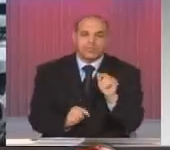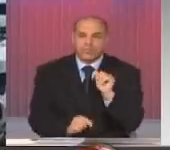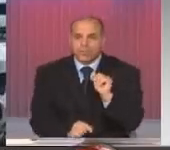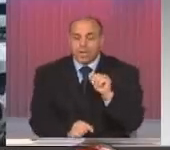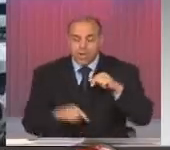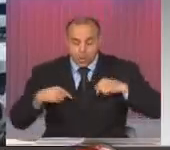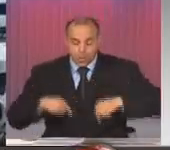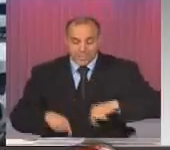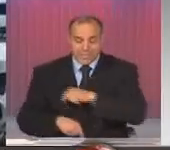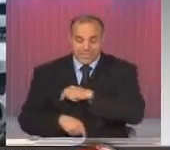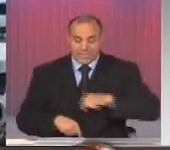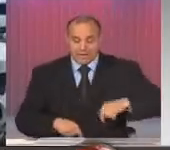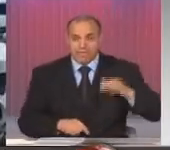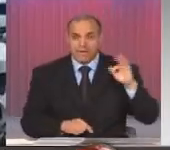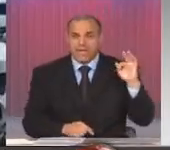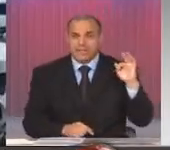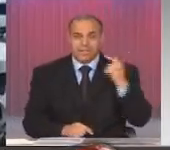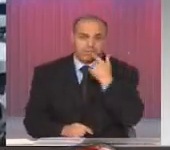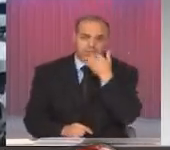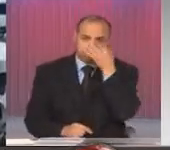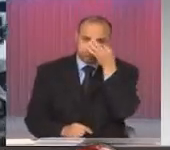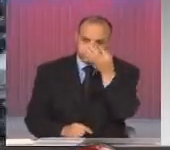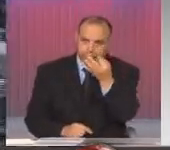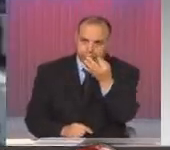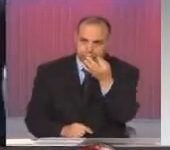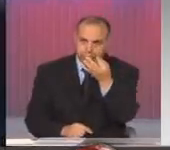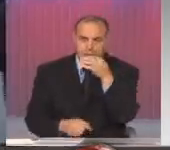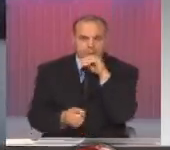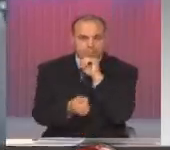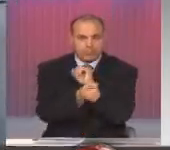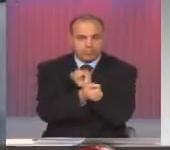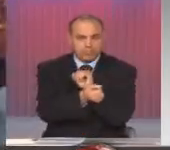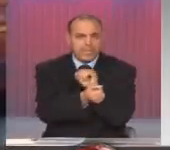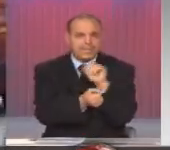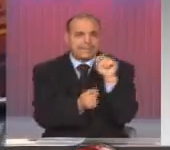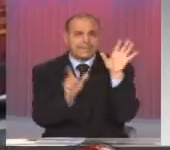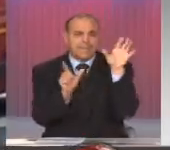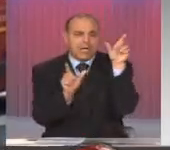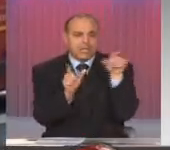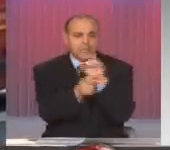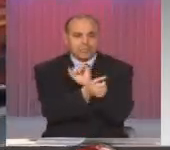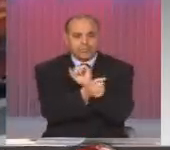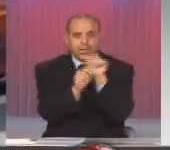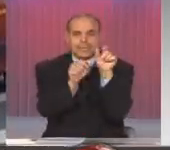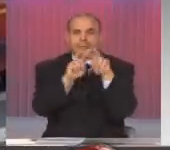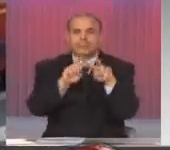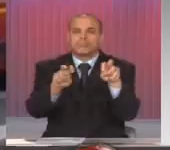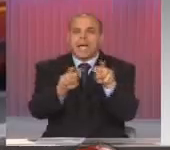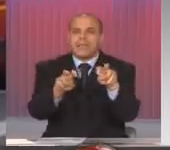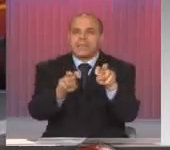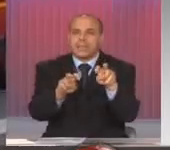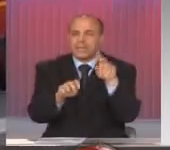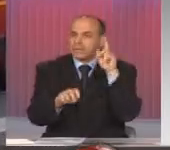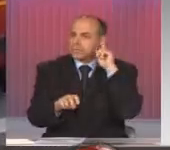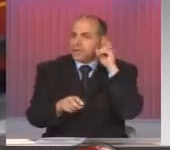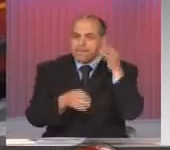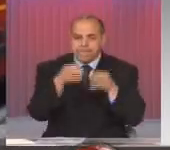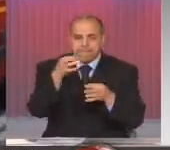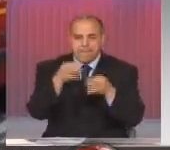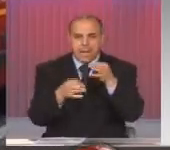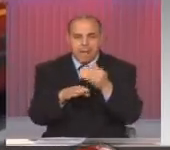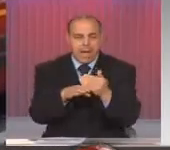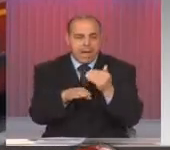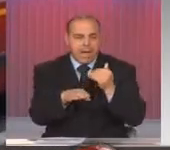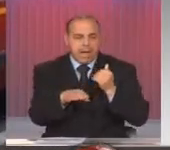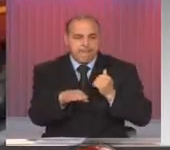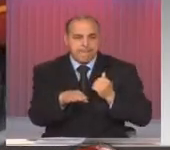وزير الداخلية الفرنسي برنار كازينوف أعلن عن إيقاف 7 أشخاص رهن التحقيق، وكان مصدر قضائي أفاد قبل ذلك